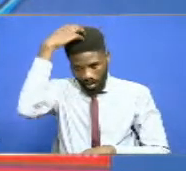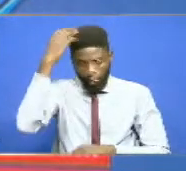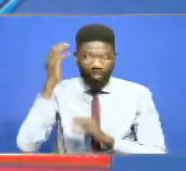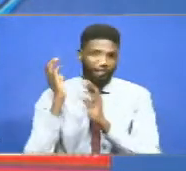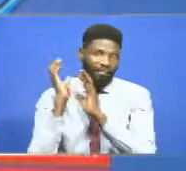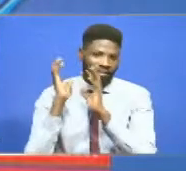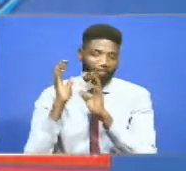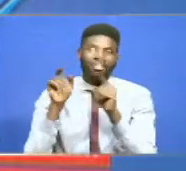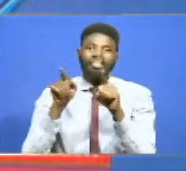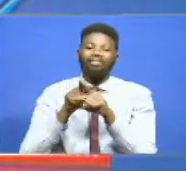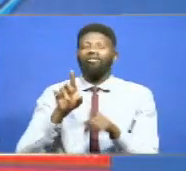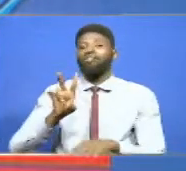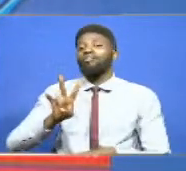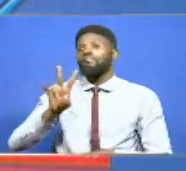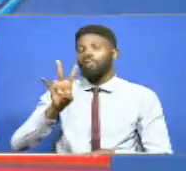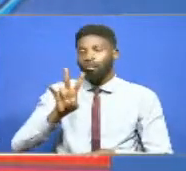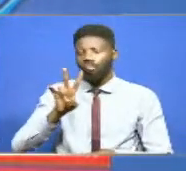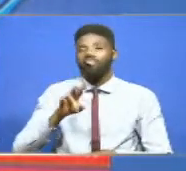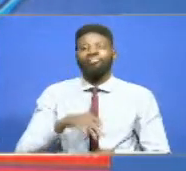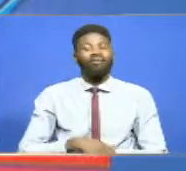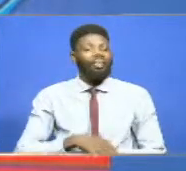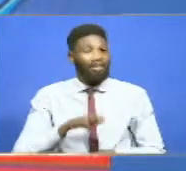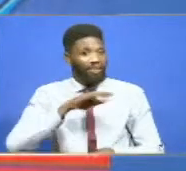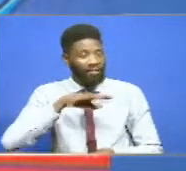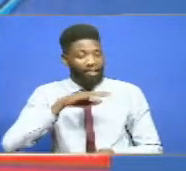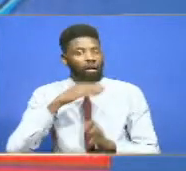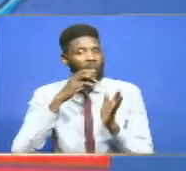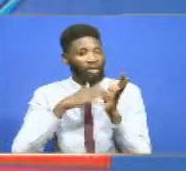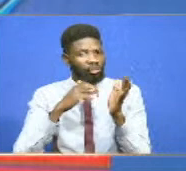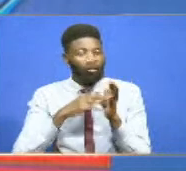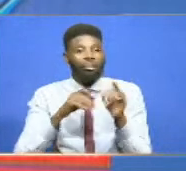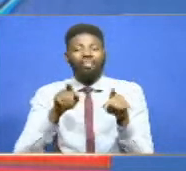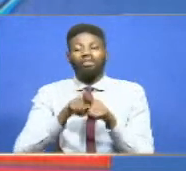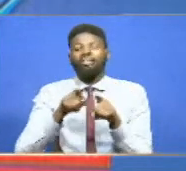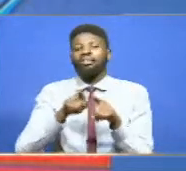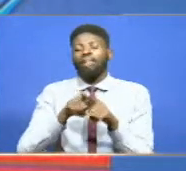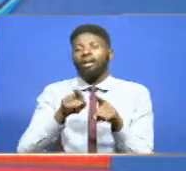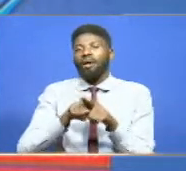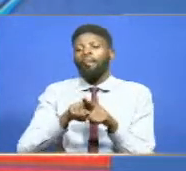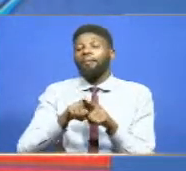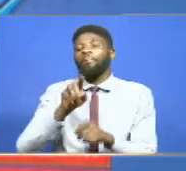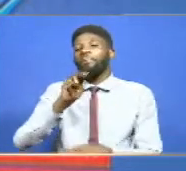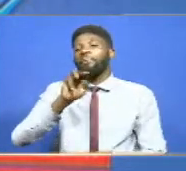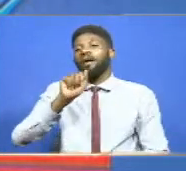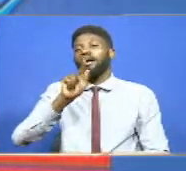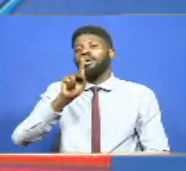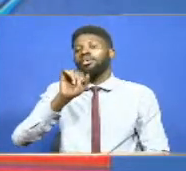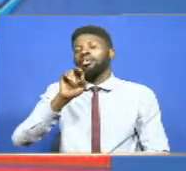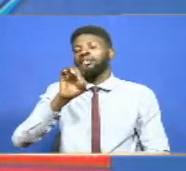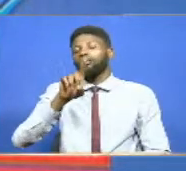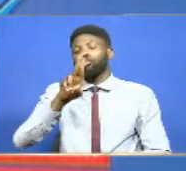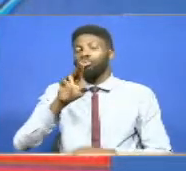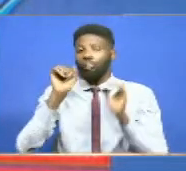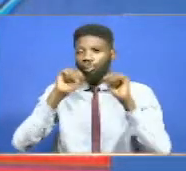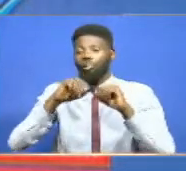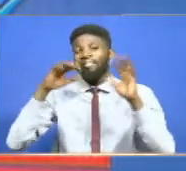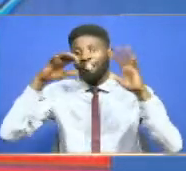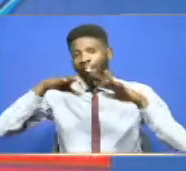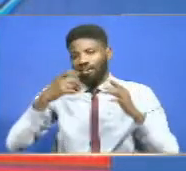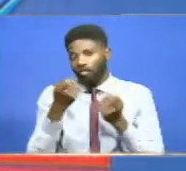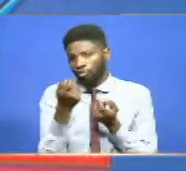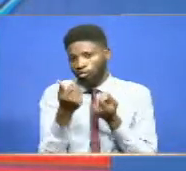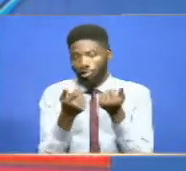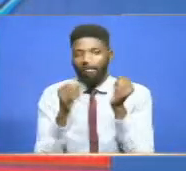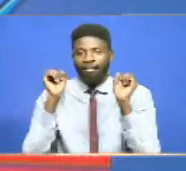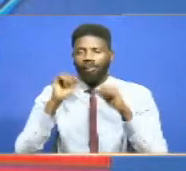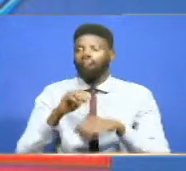sehemu za Voi. Maeneo ya Machakos, Makindu, kutakuwa pia na uwezekano wa mvua nyepesi katika maeneo hayo. Hapa Nairobi tutaanza